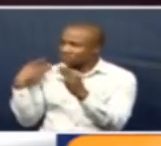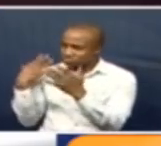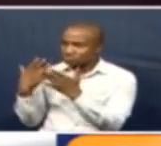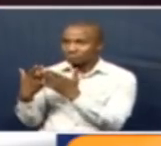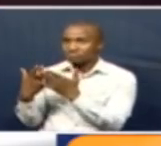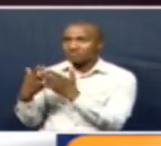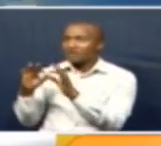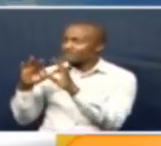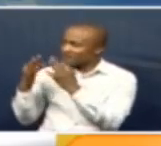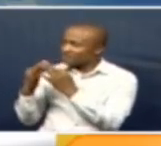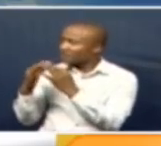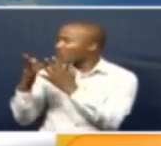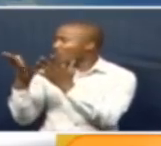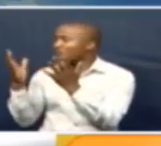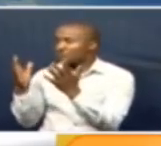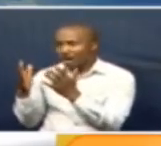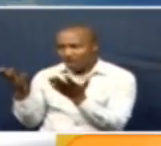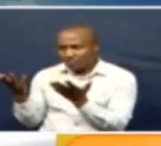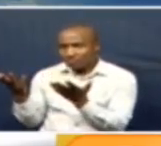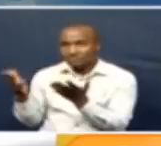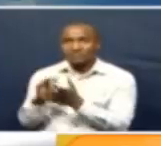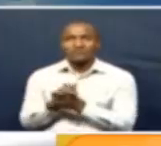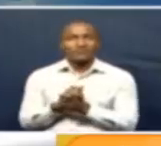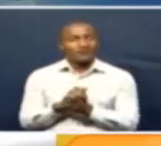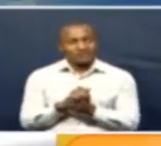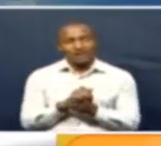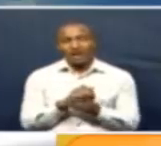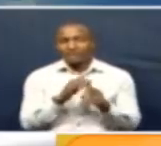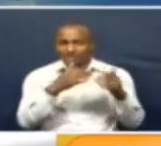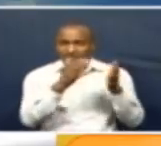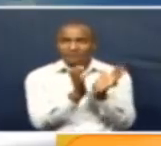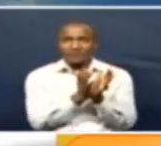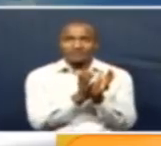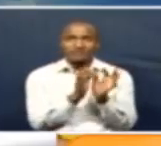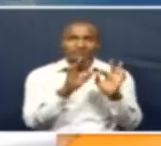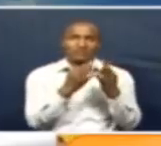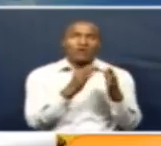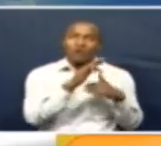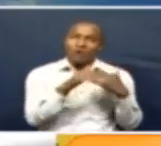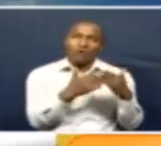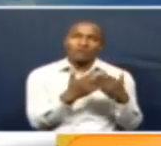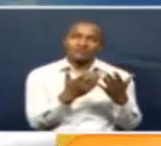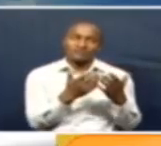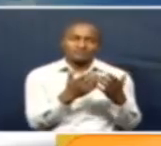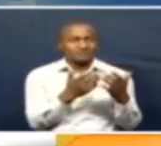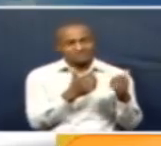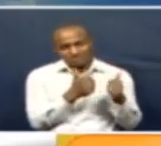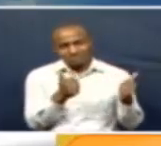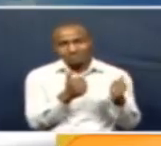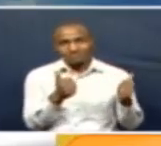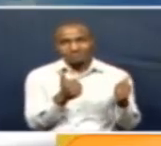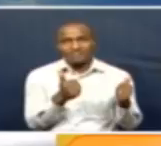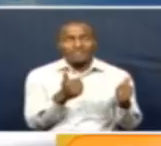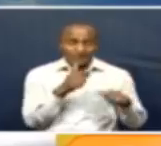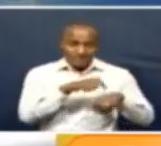Jamii inakuchukulia kivipi? Jamii inanichukulia kitu ya kwanza, mimi huwa nikipokea wale vijana wabaya. In my